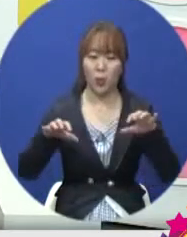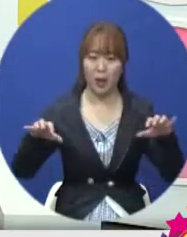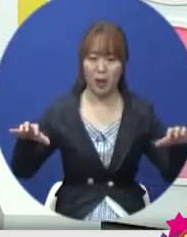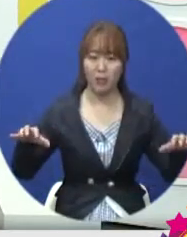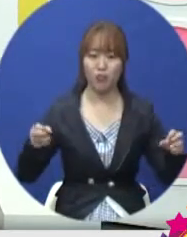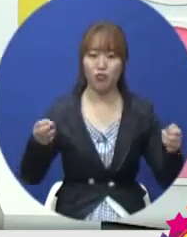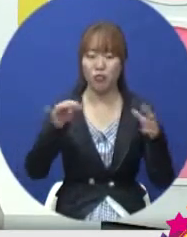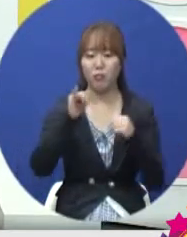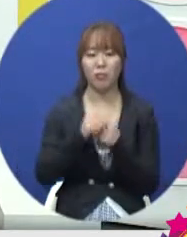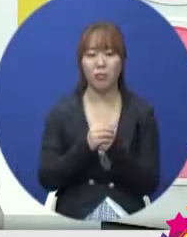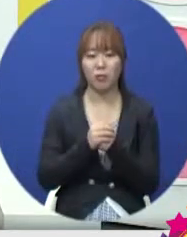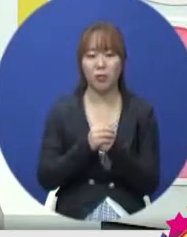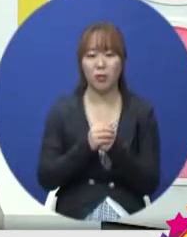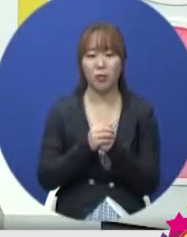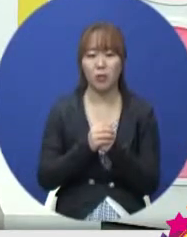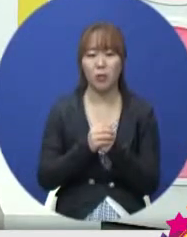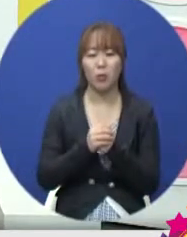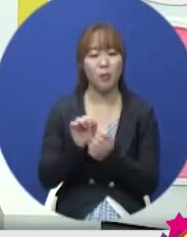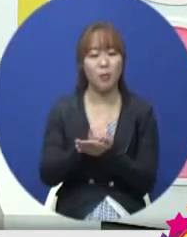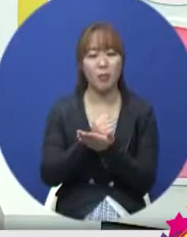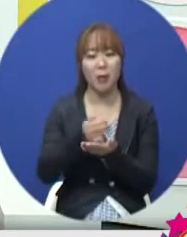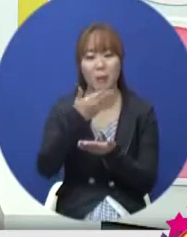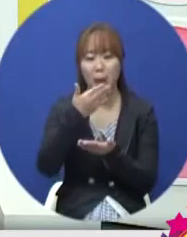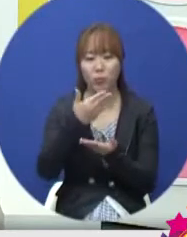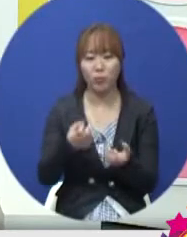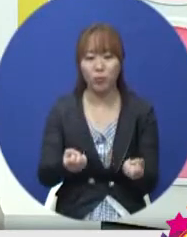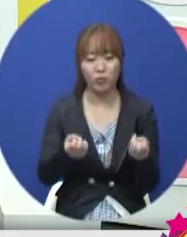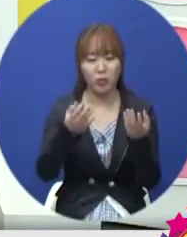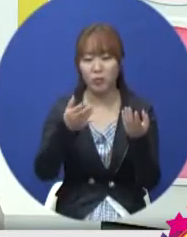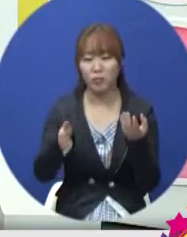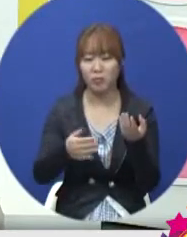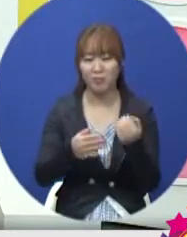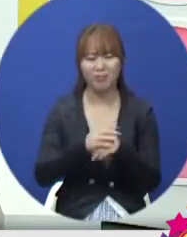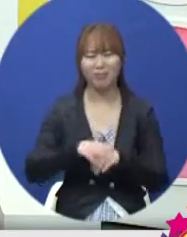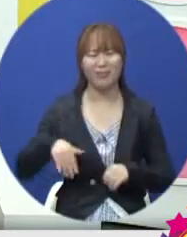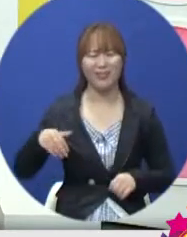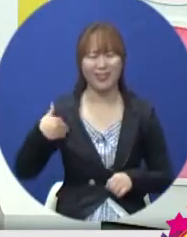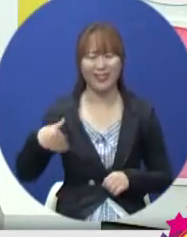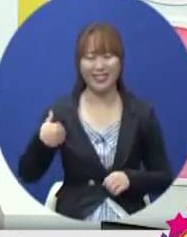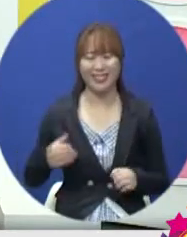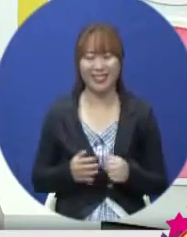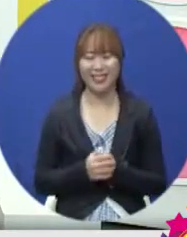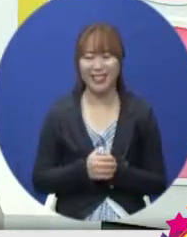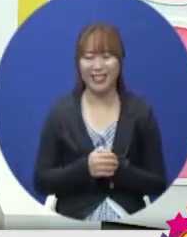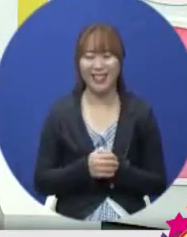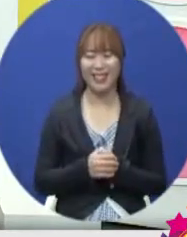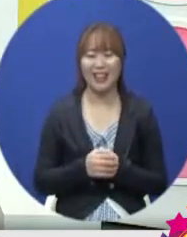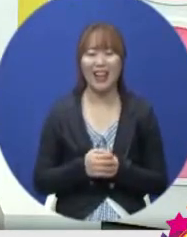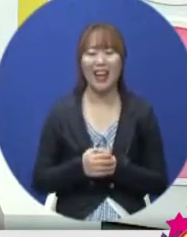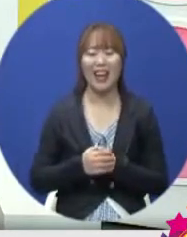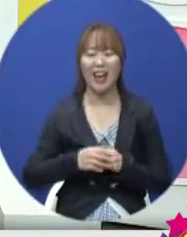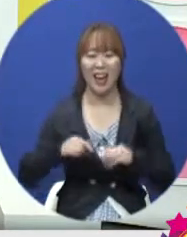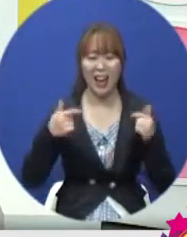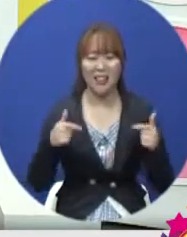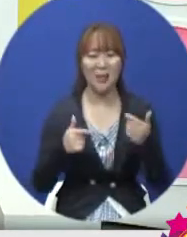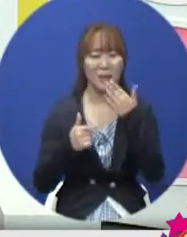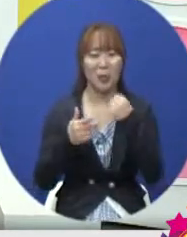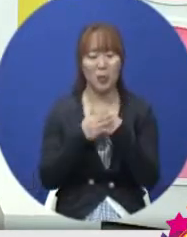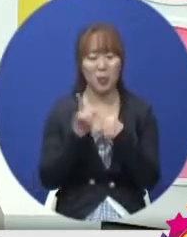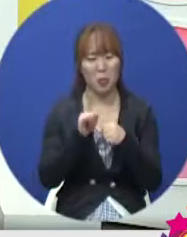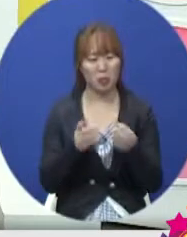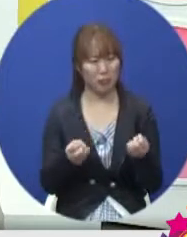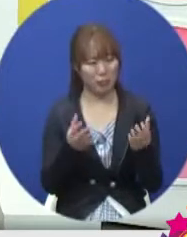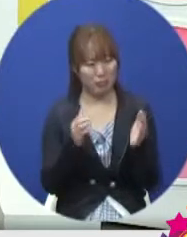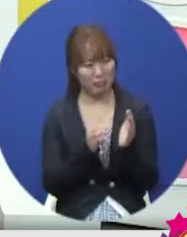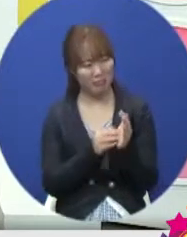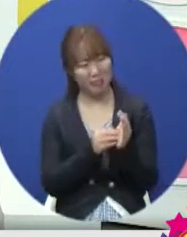네. 아, 있어요. 혹시 전주 비빔밥 축제는 없어요? 잘 모르겠어요. 늘 비빔밥을 드시니까 뭐